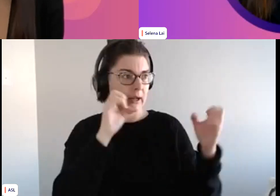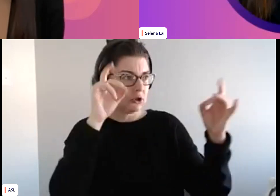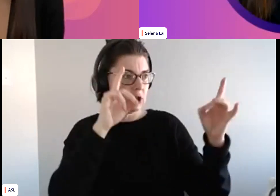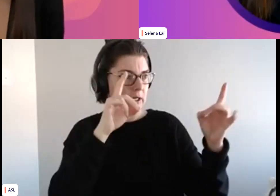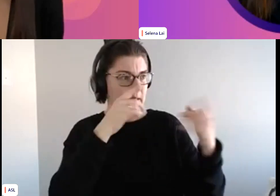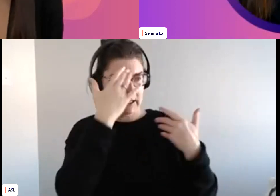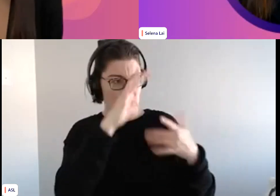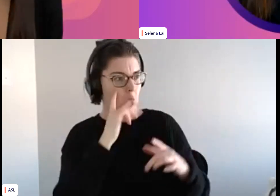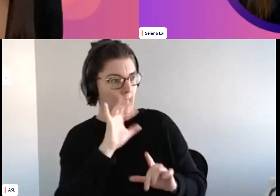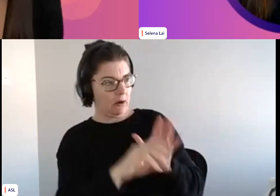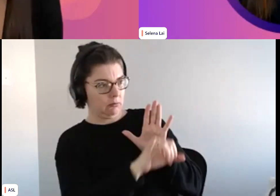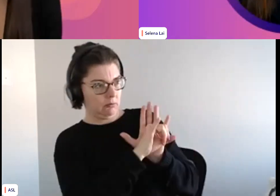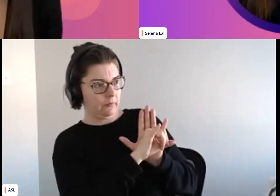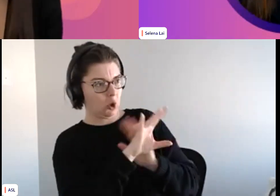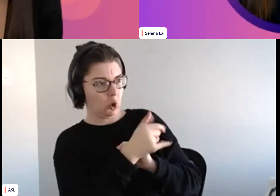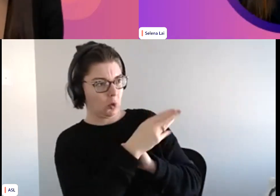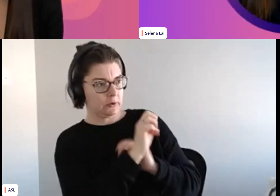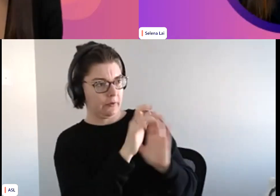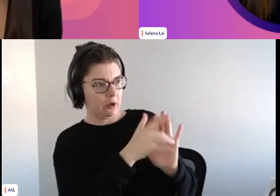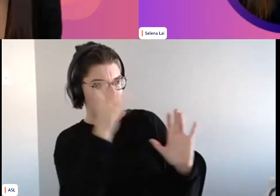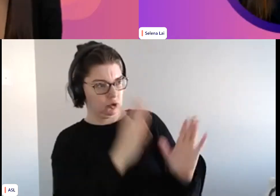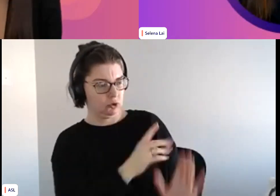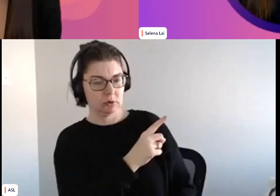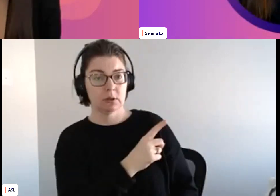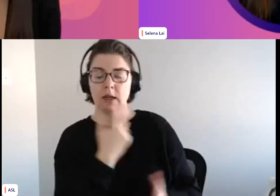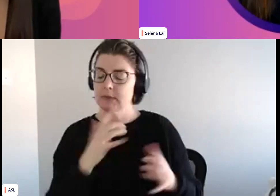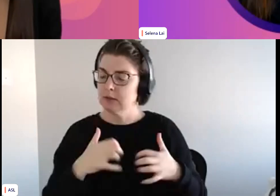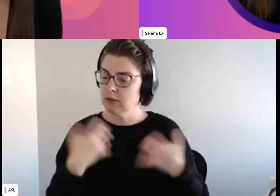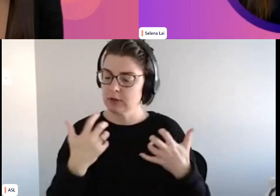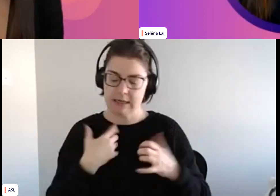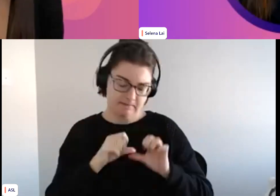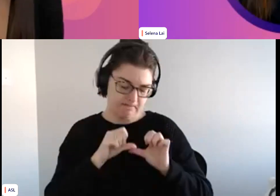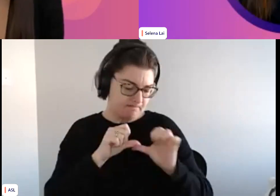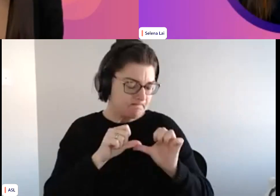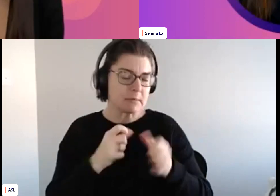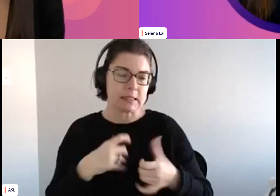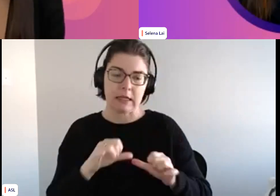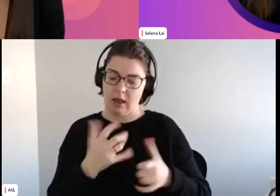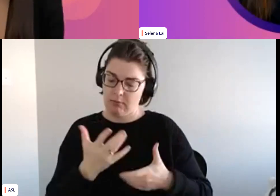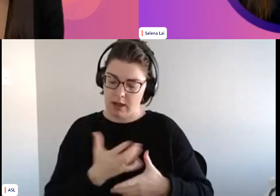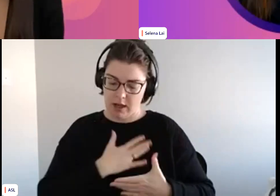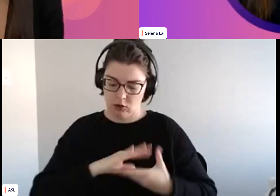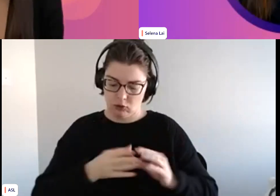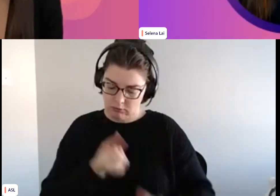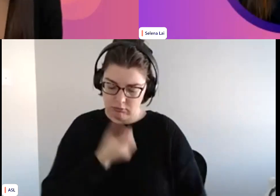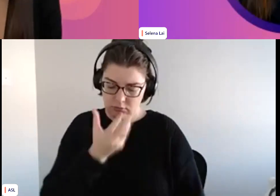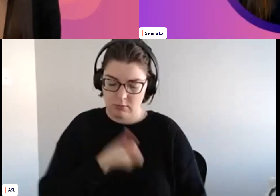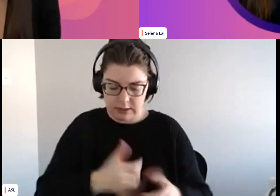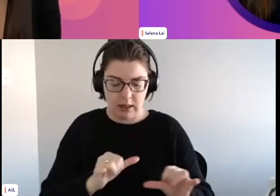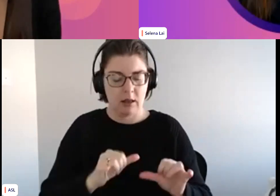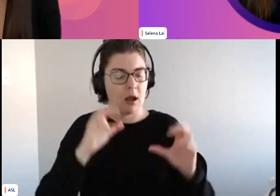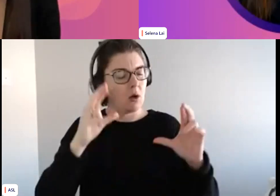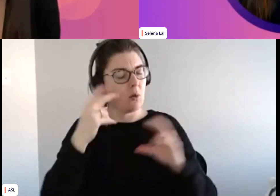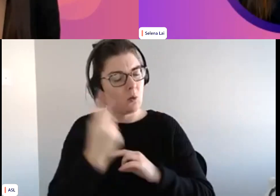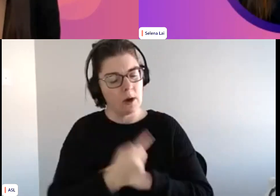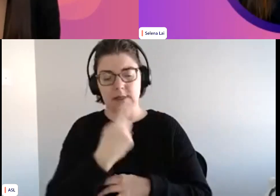personne ne pouvait donc repérer la coercition aujourd'hui je suis encore fatiguée de cela je